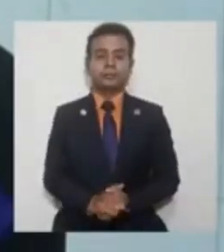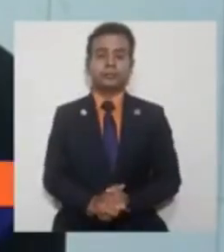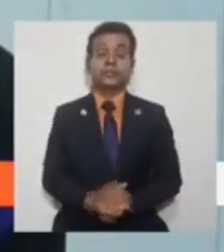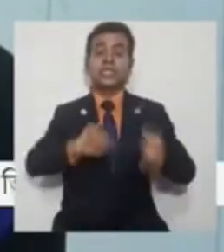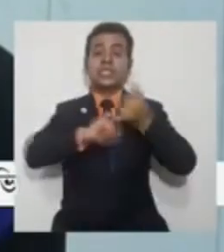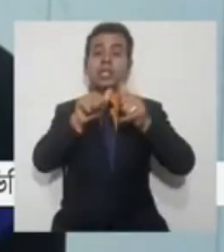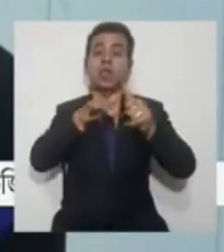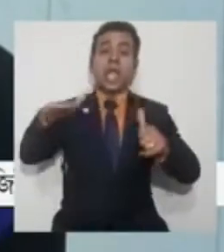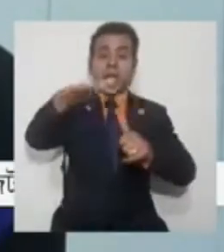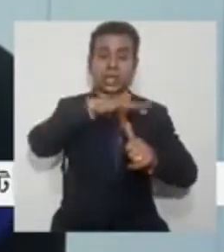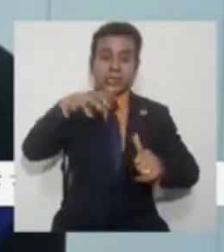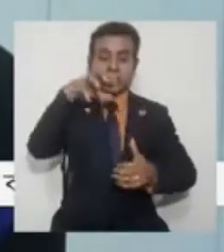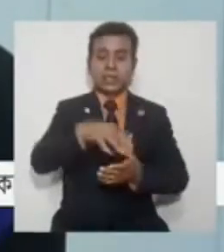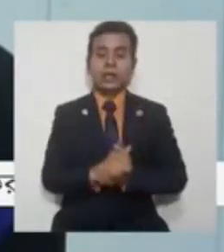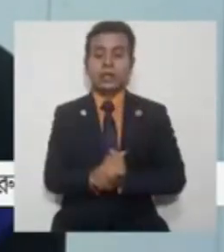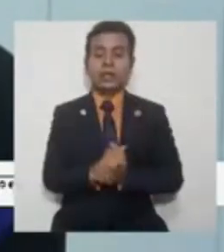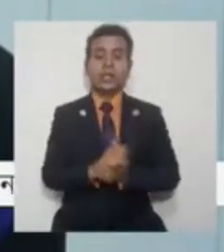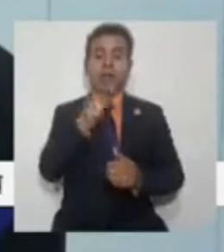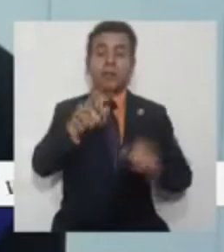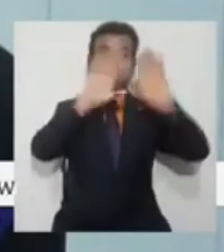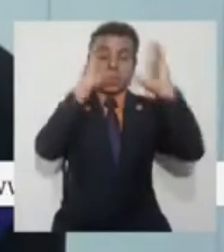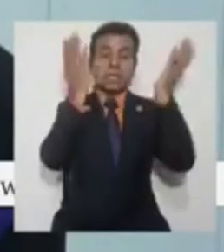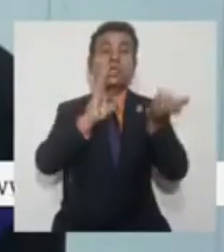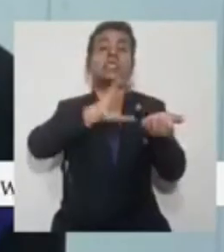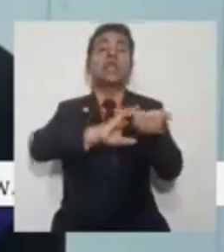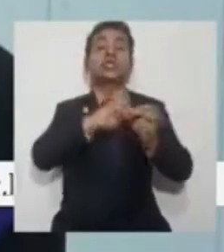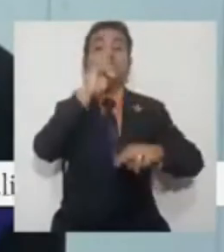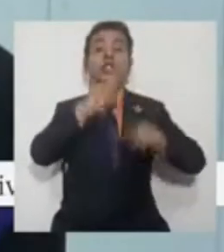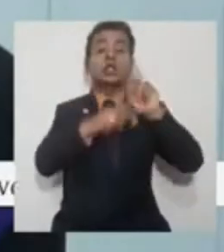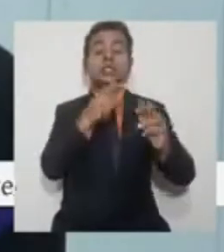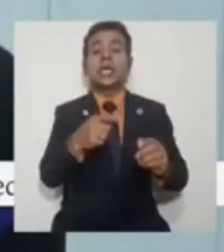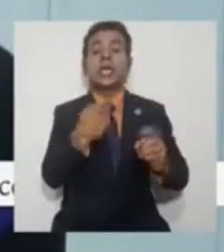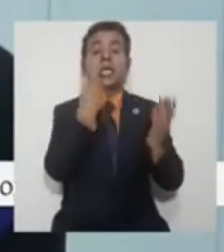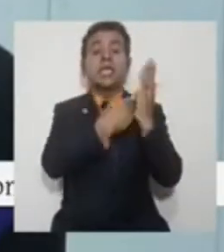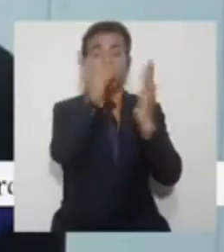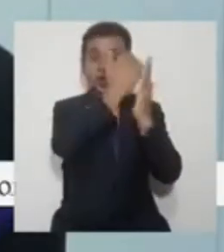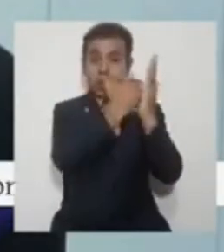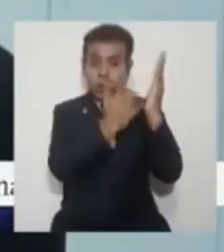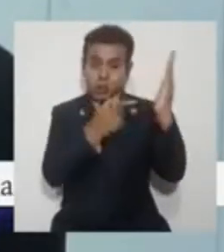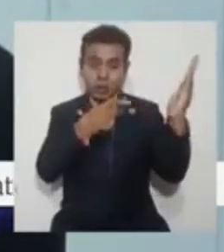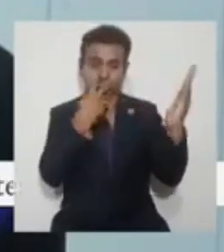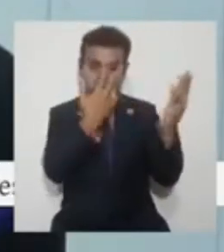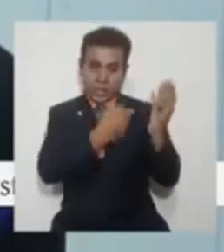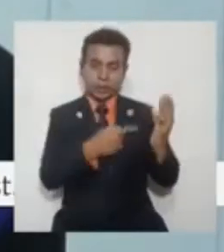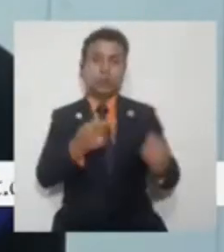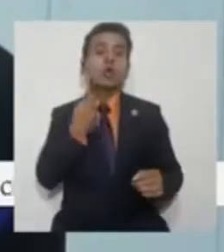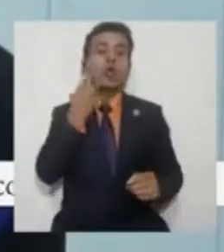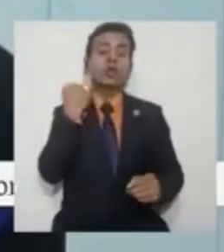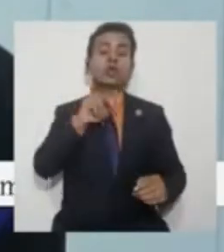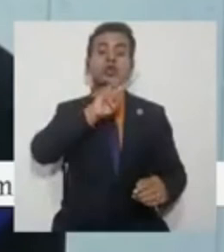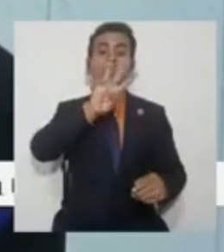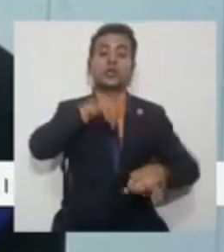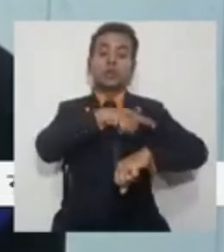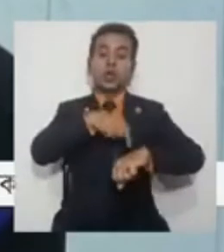শনাক্ত হয়েছে 1,503 জন এবং এ পর্যন্ত 21,790 জন মৃত্যুবরণ করেছেন,